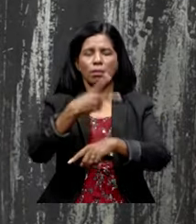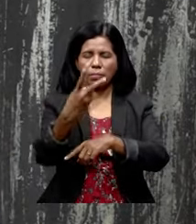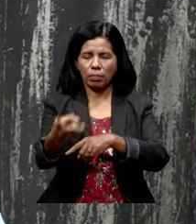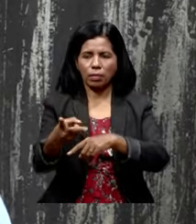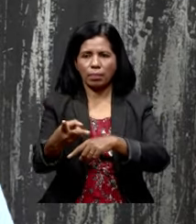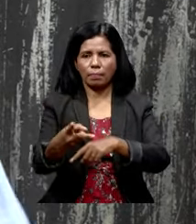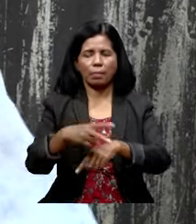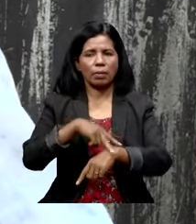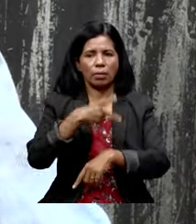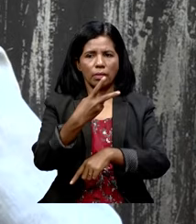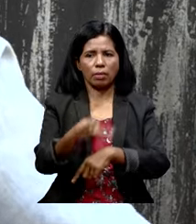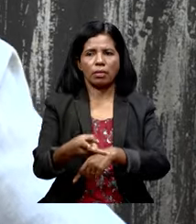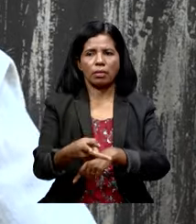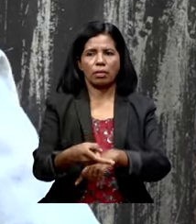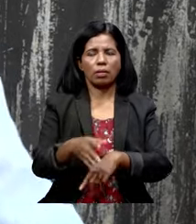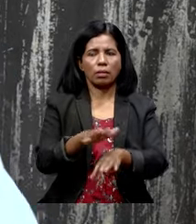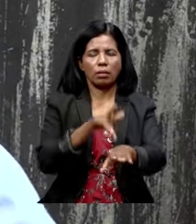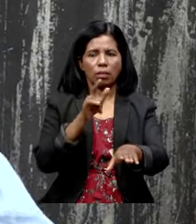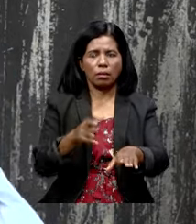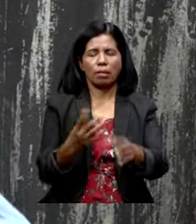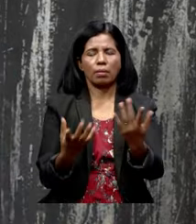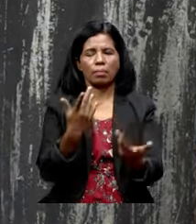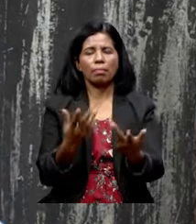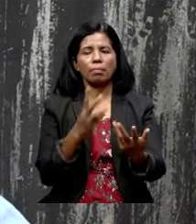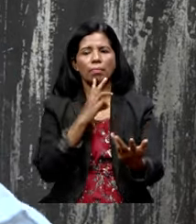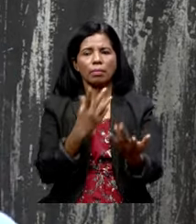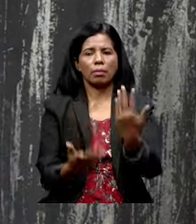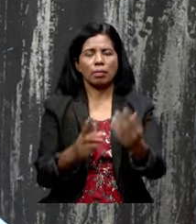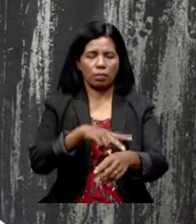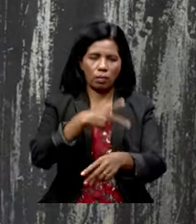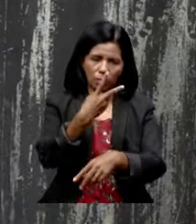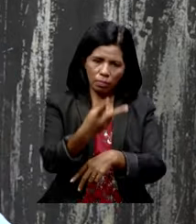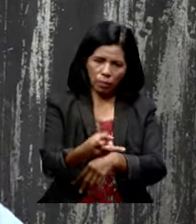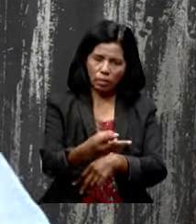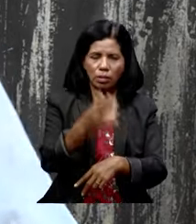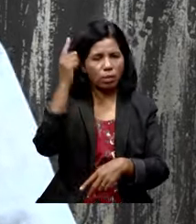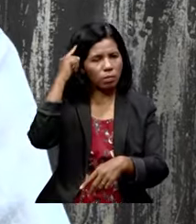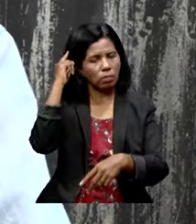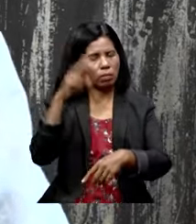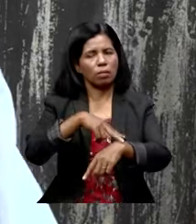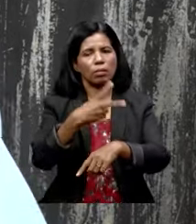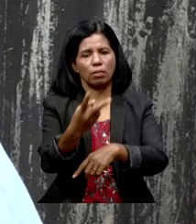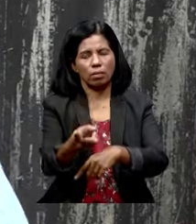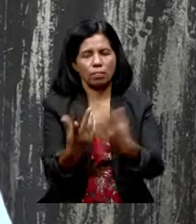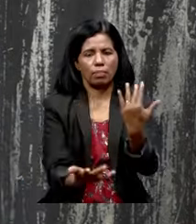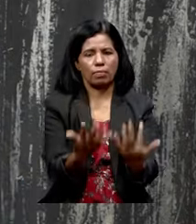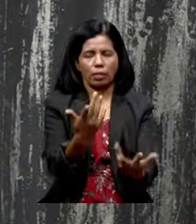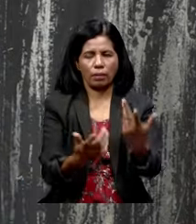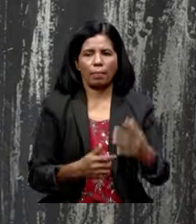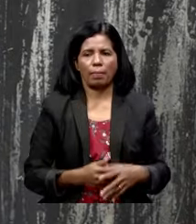tasuka buat manas rumah ka be manas rumah nakal ni monu langsung ni ulung tu dia lah.